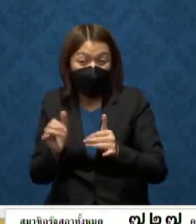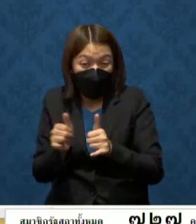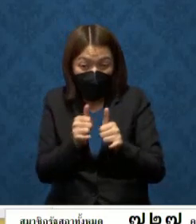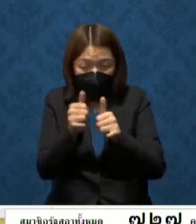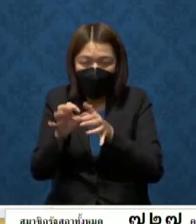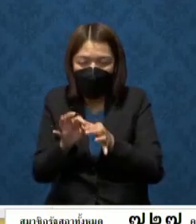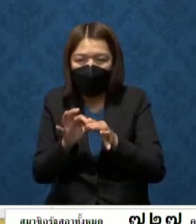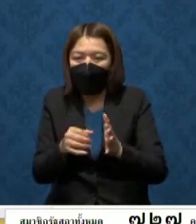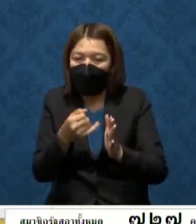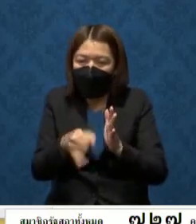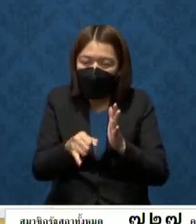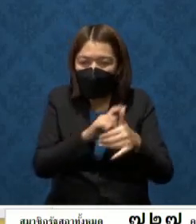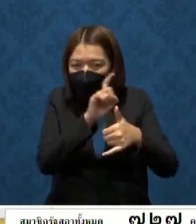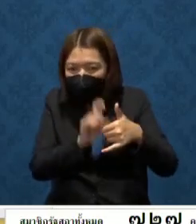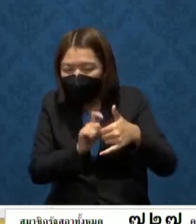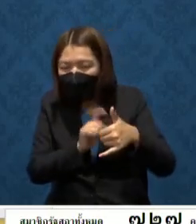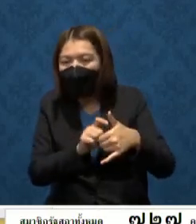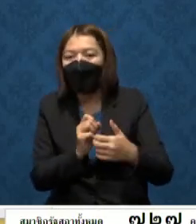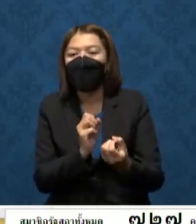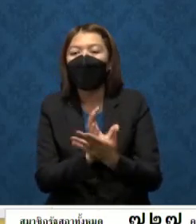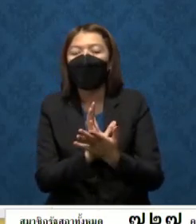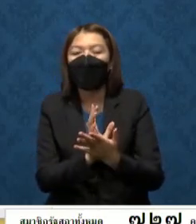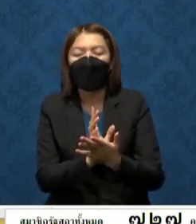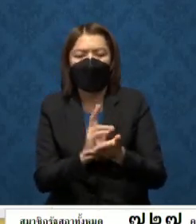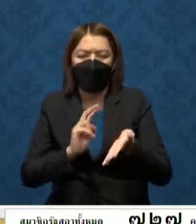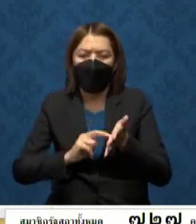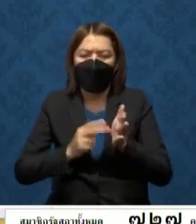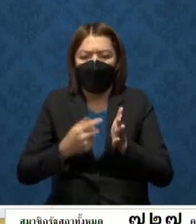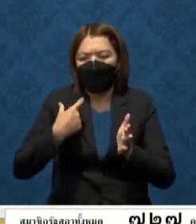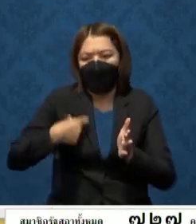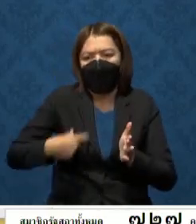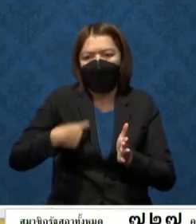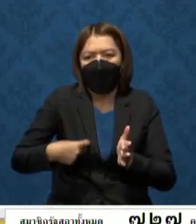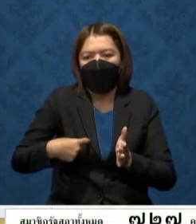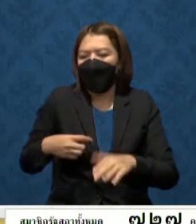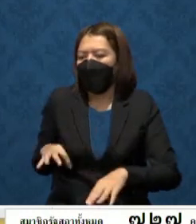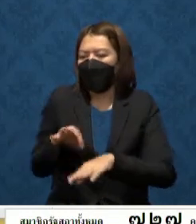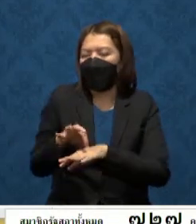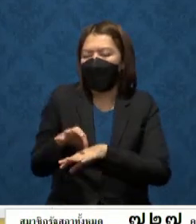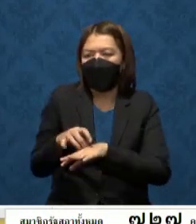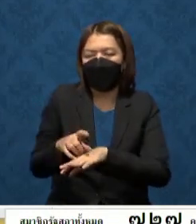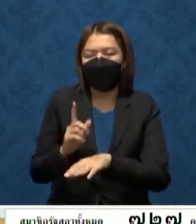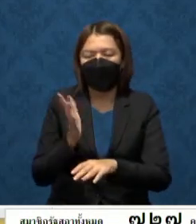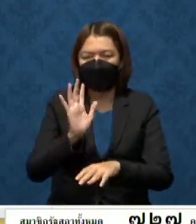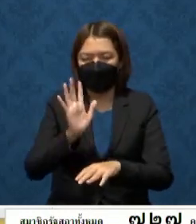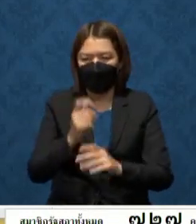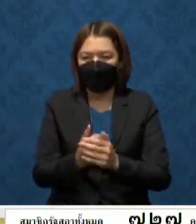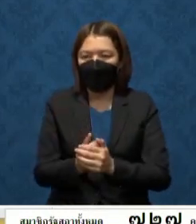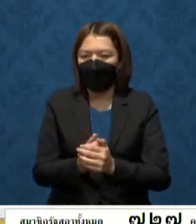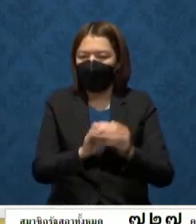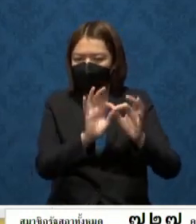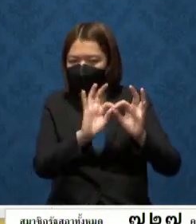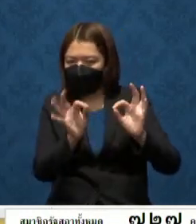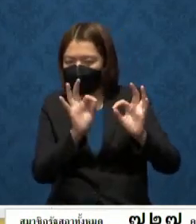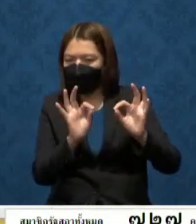กวนีผู้ต้หายแลผู้เสียหายไมได้เขียนไ้ว่าให้หมายถึงเธอในความทได้รบการแต่งตั้งไม่มข้อความทเขียนว่า